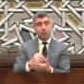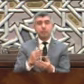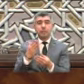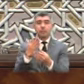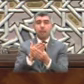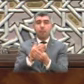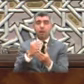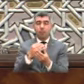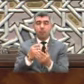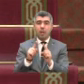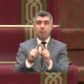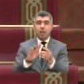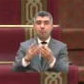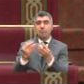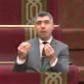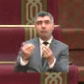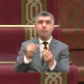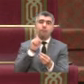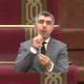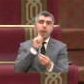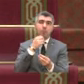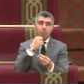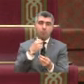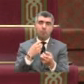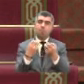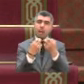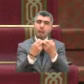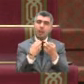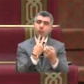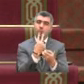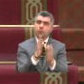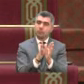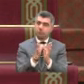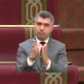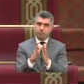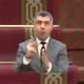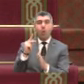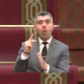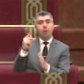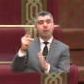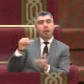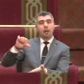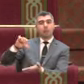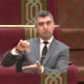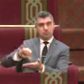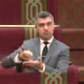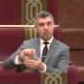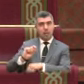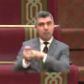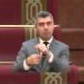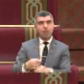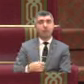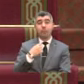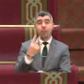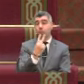الرئيس بالنسبة للهدر وخاصة للفتيات. أنا بغيت نعطيك جوج ديال المؤشرات السيد الوزير بإقليم القنيطرة اللي عنده طابع قروي. الأول جوج ديال